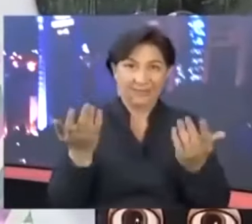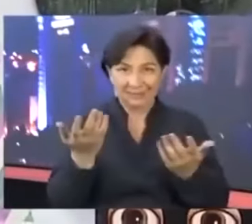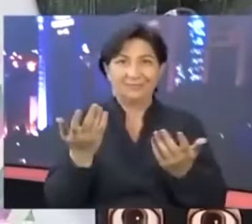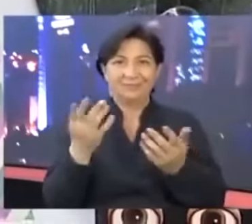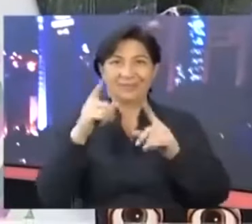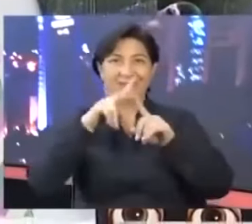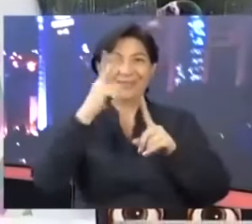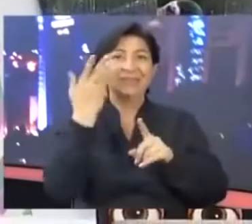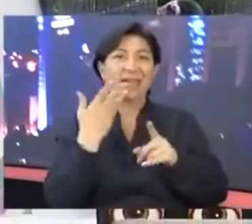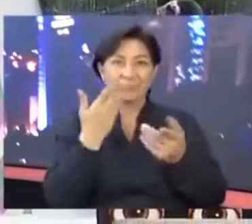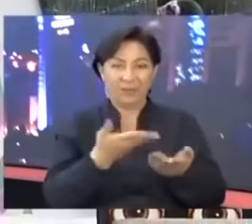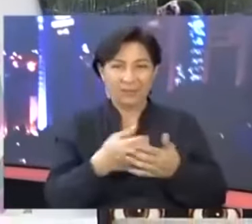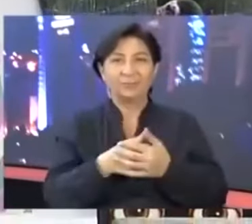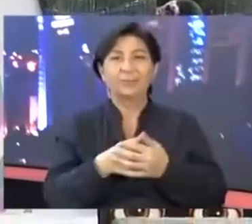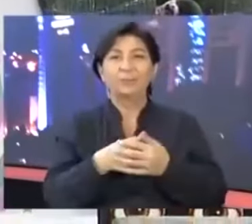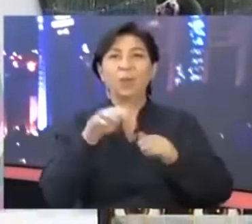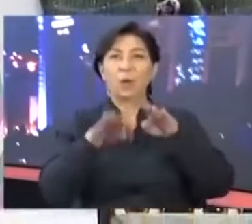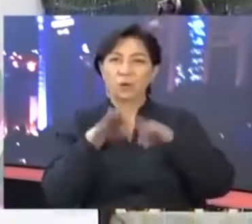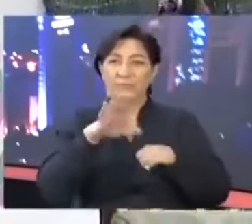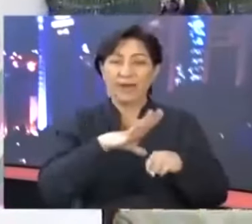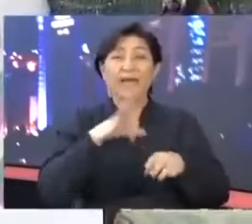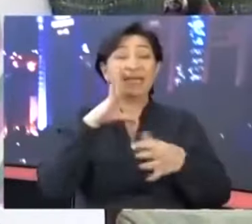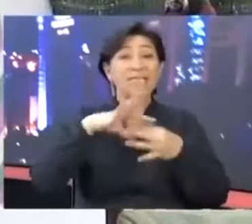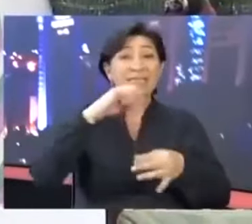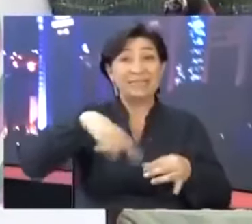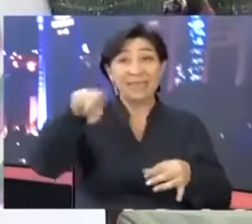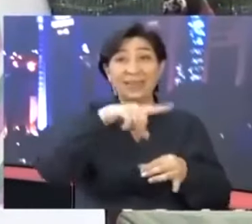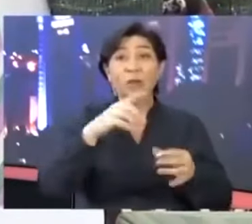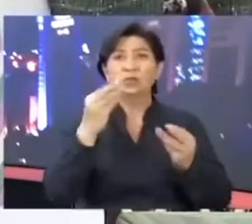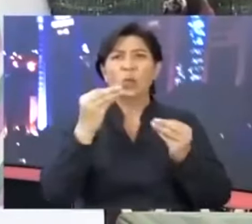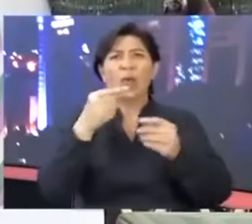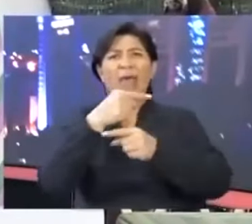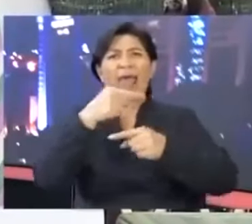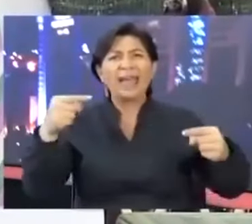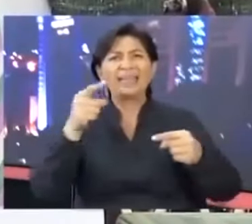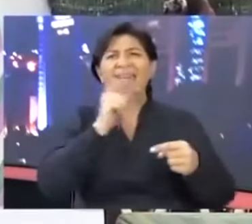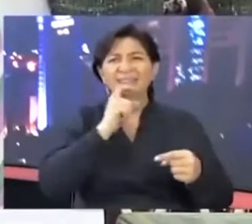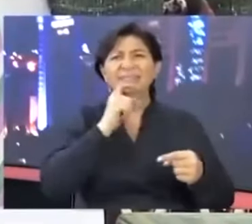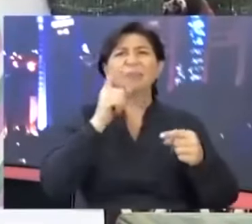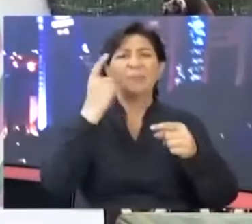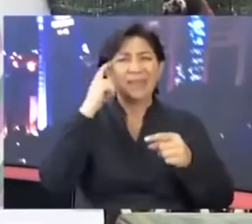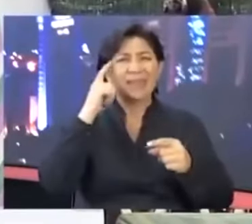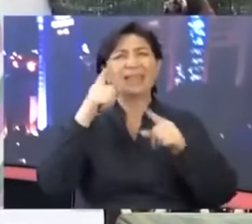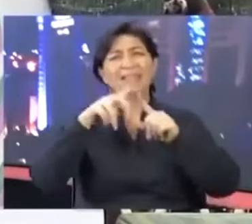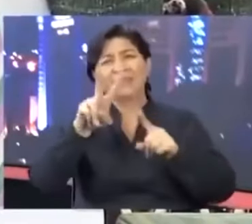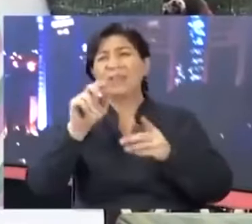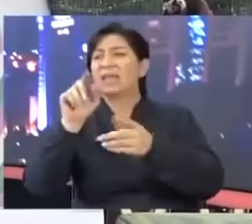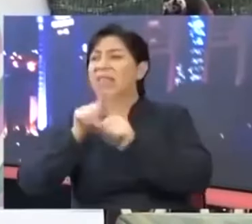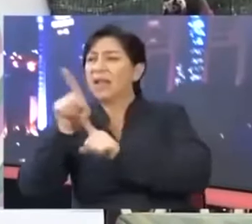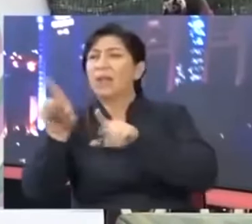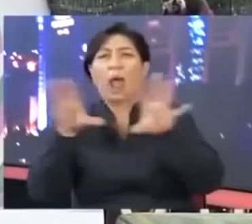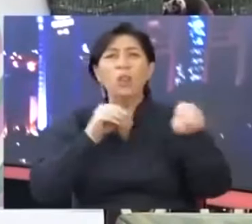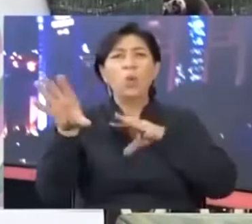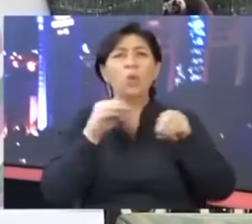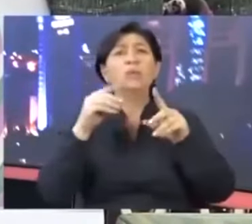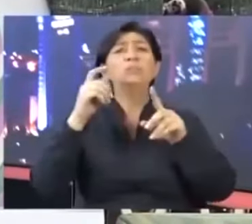onla yarışamaz televizyonla 3,5 saat ortalaması var ve insanlar birçok olumsuz bilgiyi de internetten ve televizyondan ediniyorlar dinle